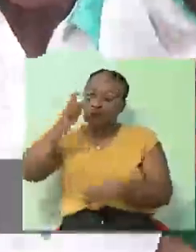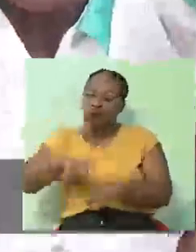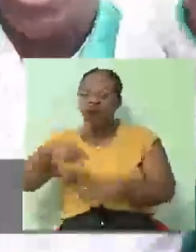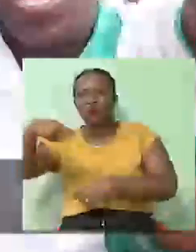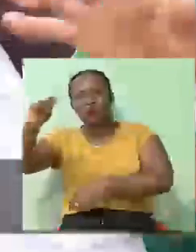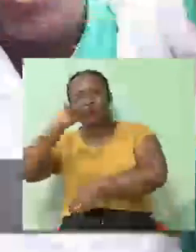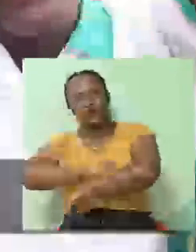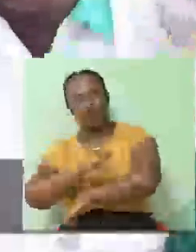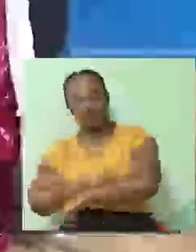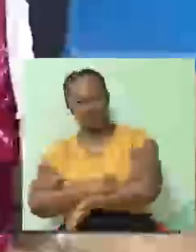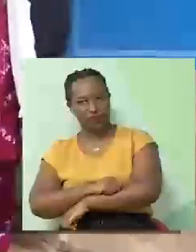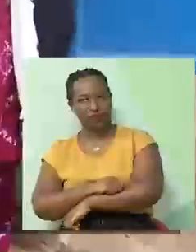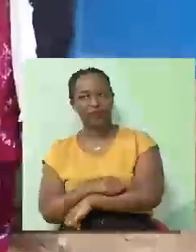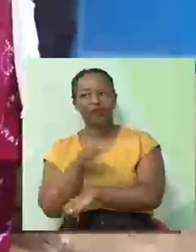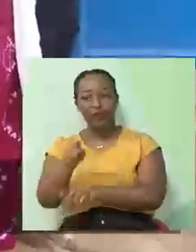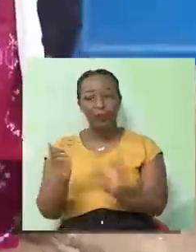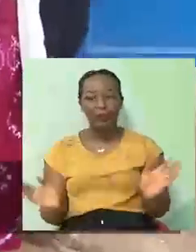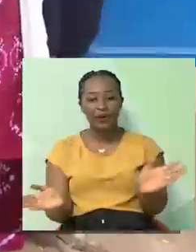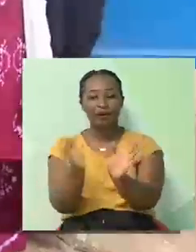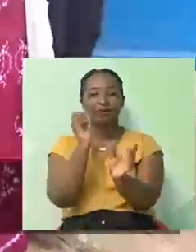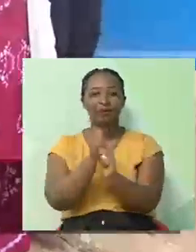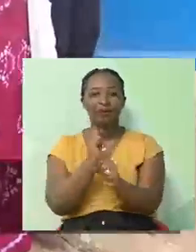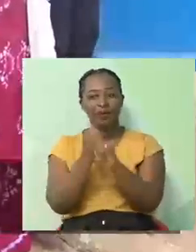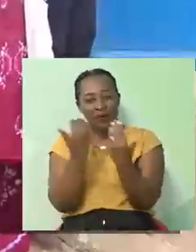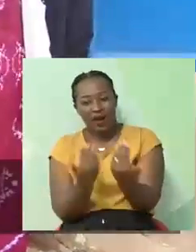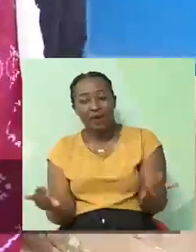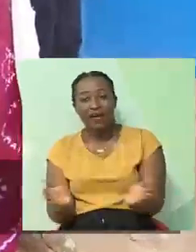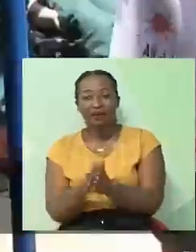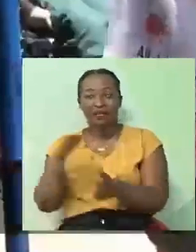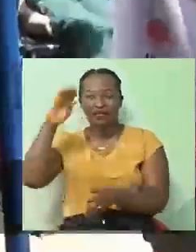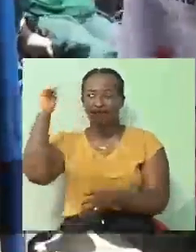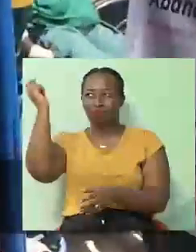kutabavutsa uburenganzira bwo kugana ishuri. Ubu bukangurambaga